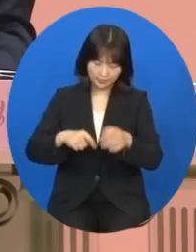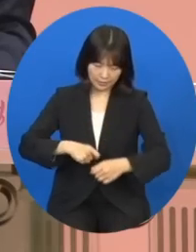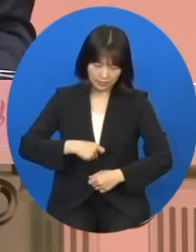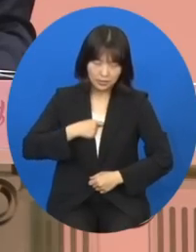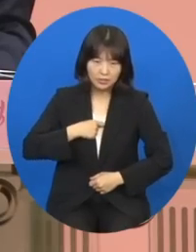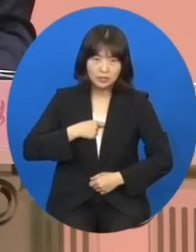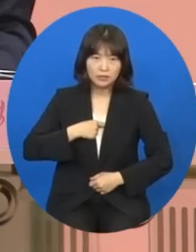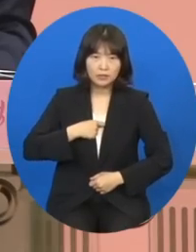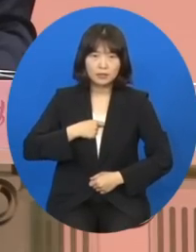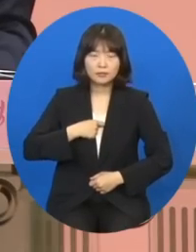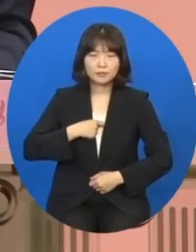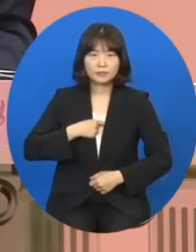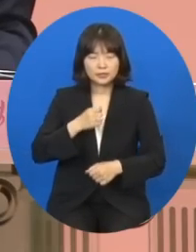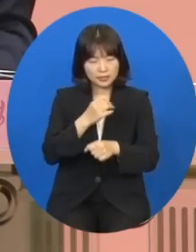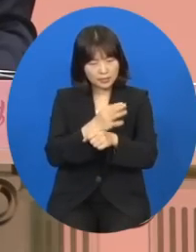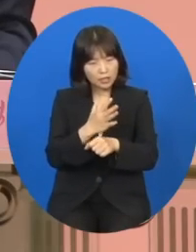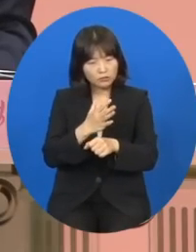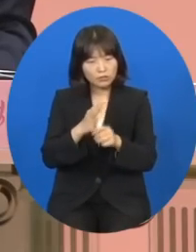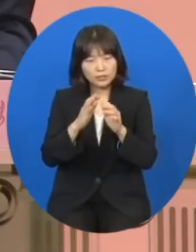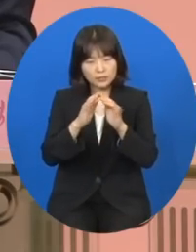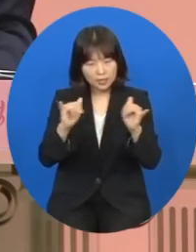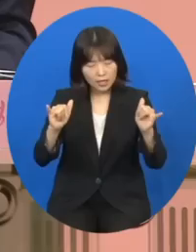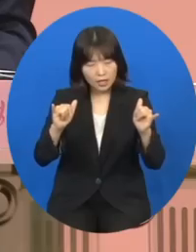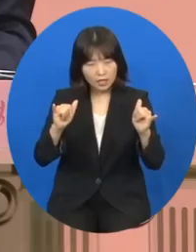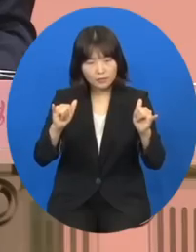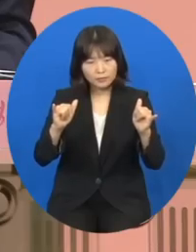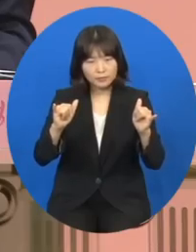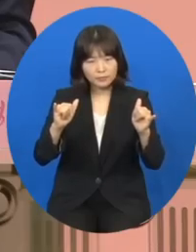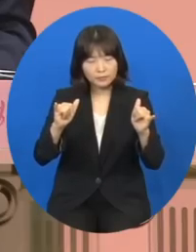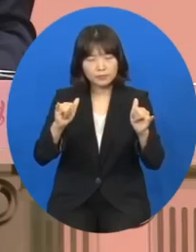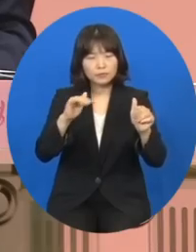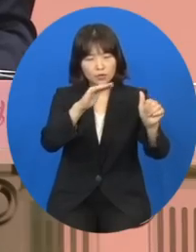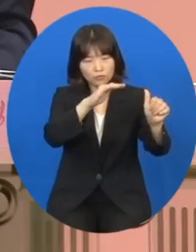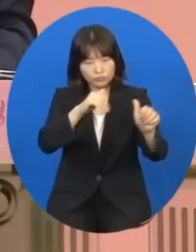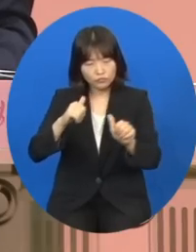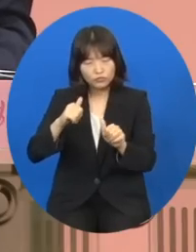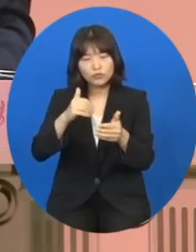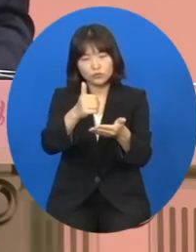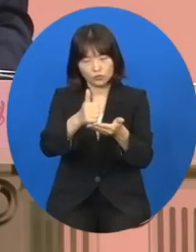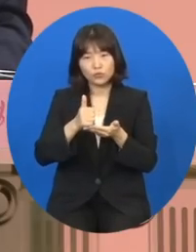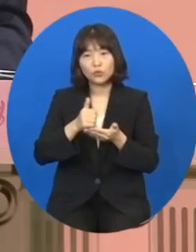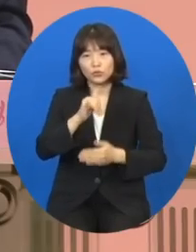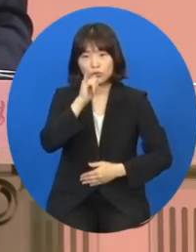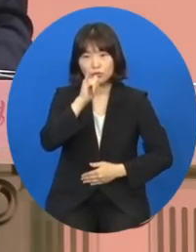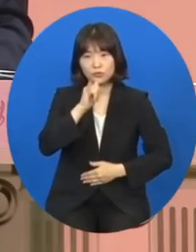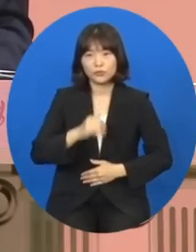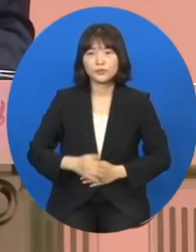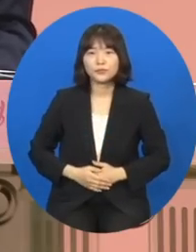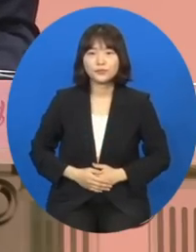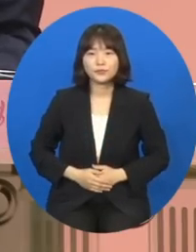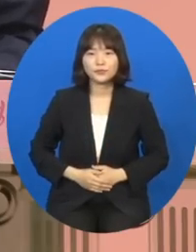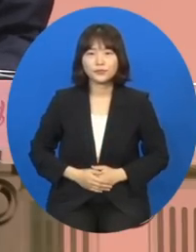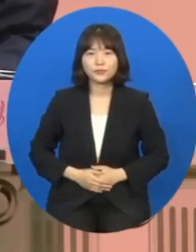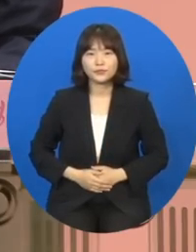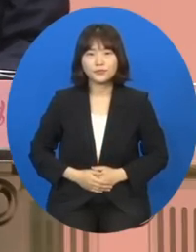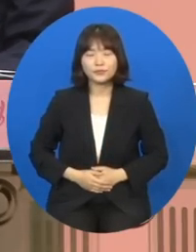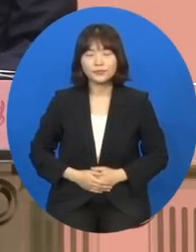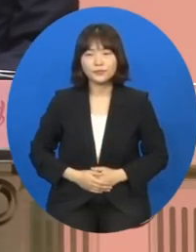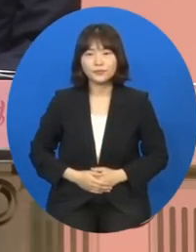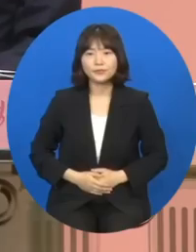단순함에 사람들이 되고 로 초청하는 부르심의 얻습니다 그런데 조건 치의 두번째 폴